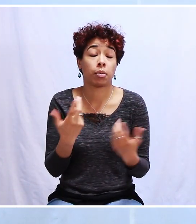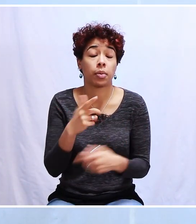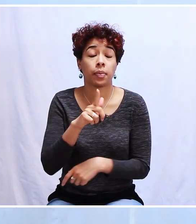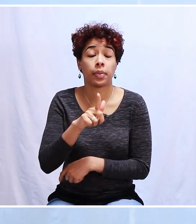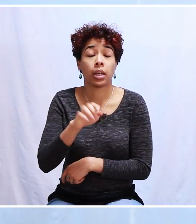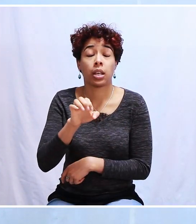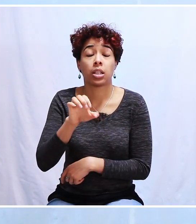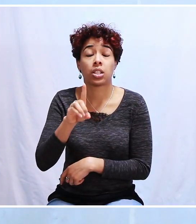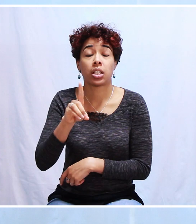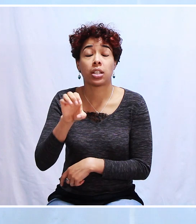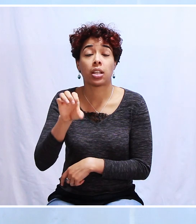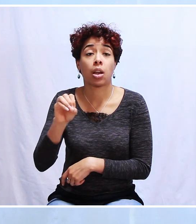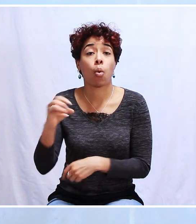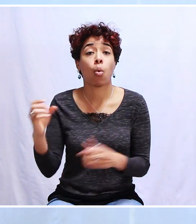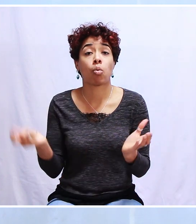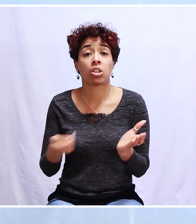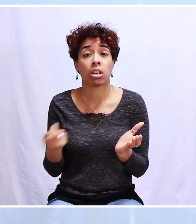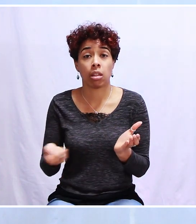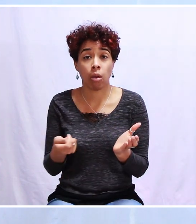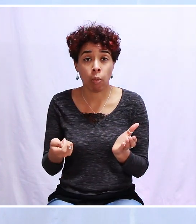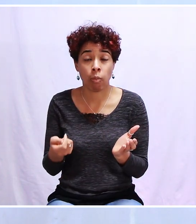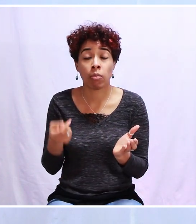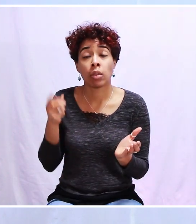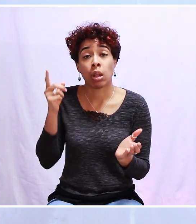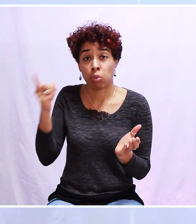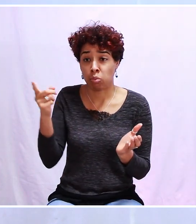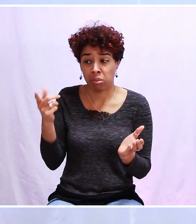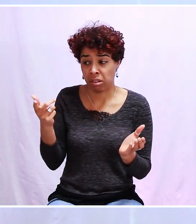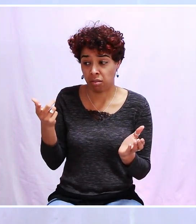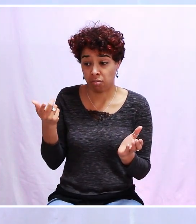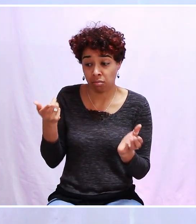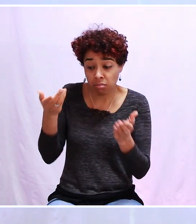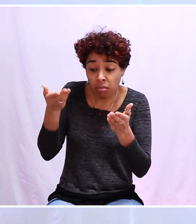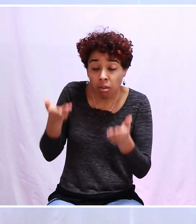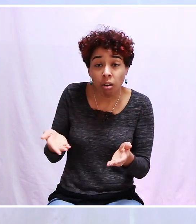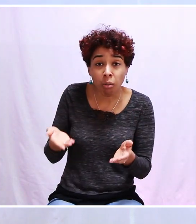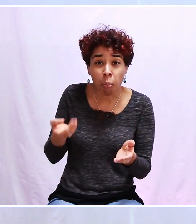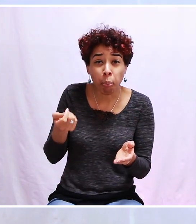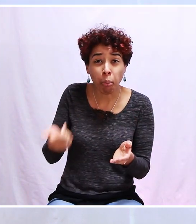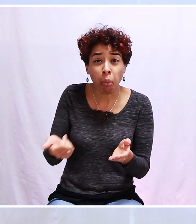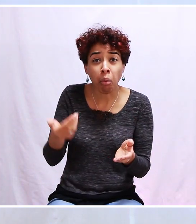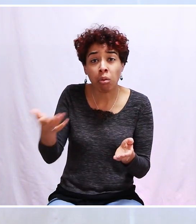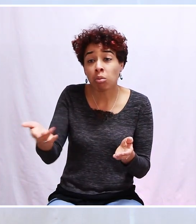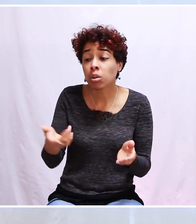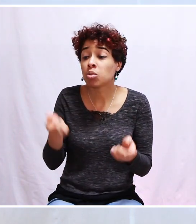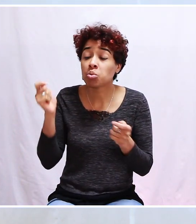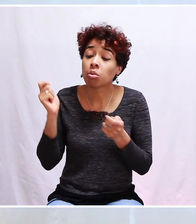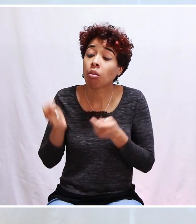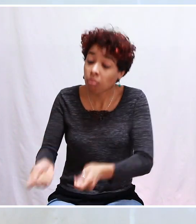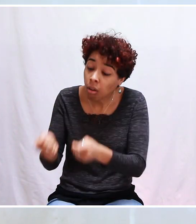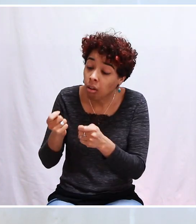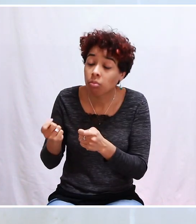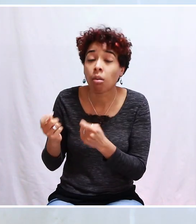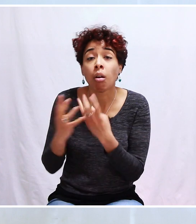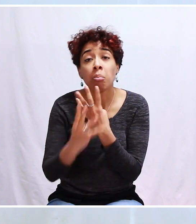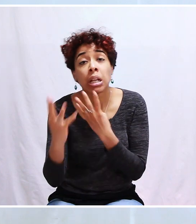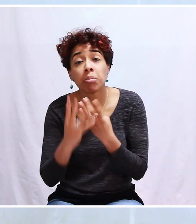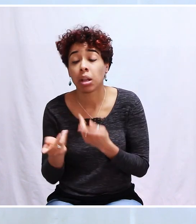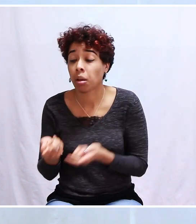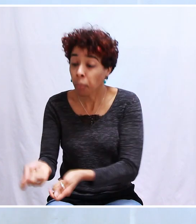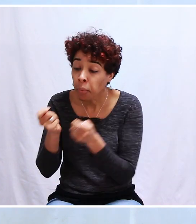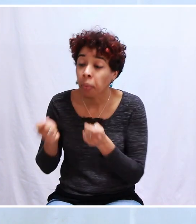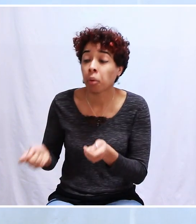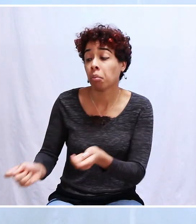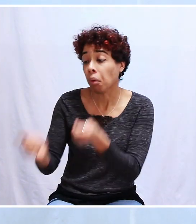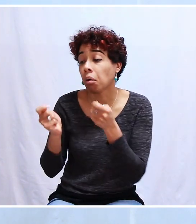par exemple, Gédéon qui n'était presque rien, un jeune homme qui est là dans un coin et qui bat du froment. La Bible nous